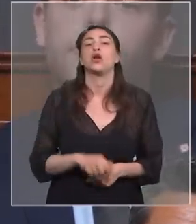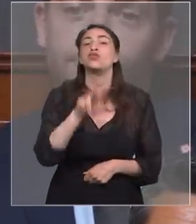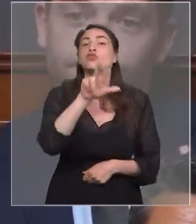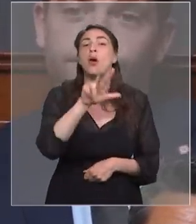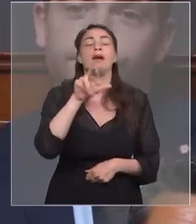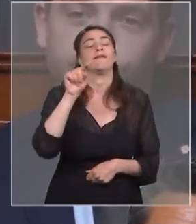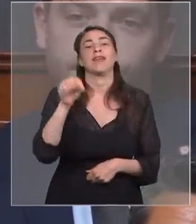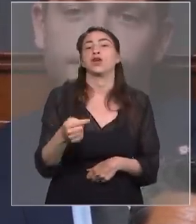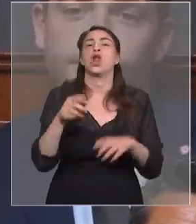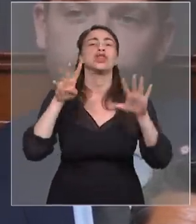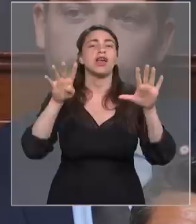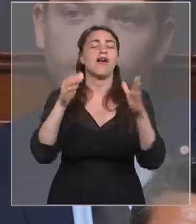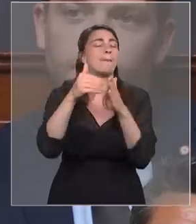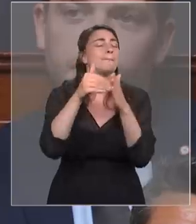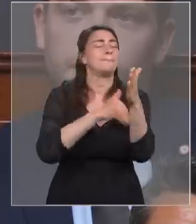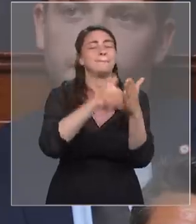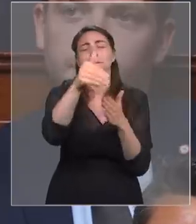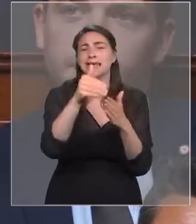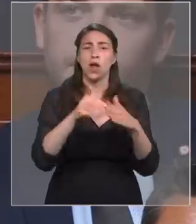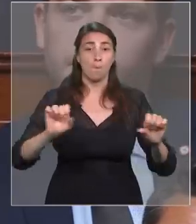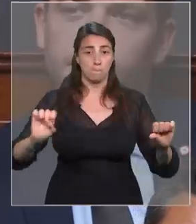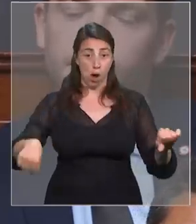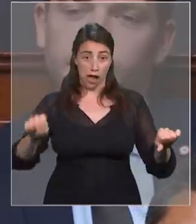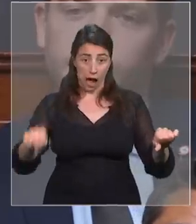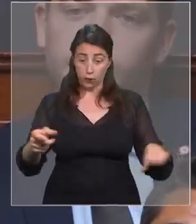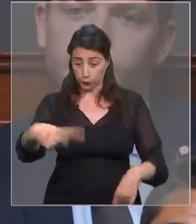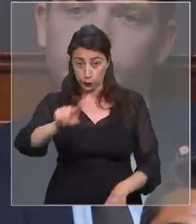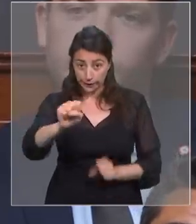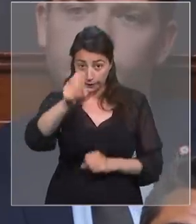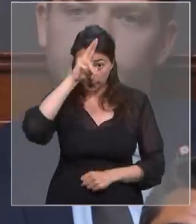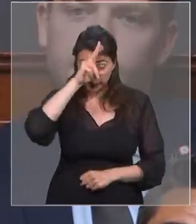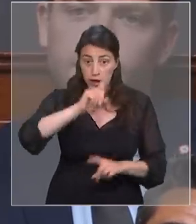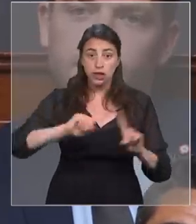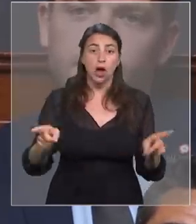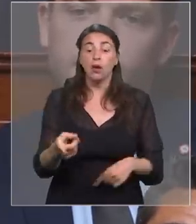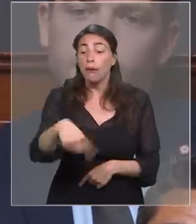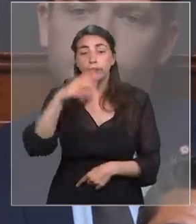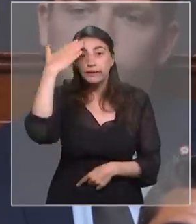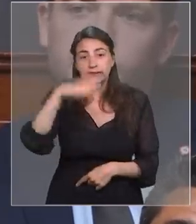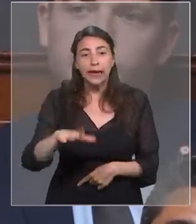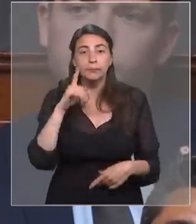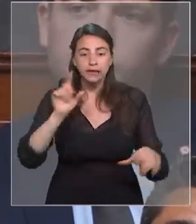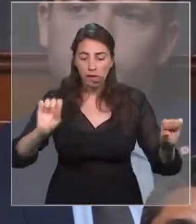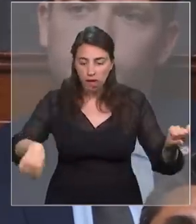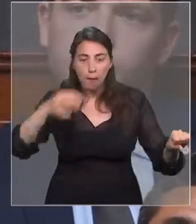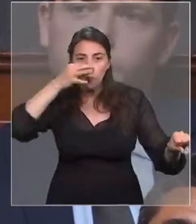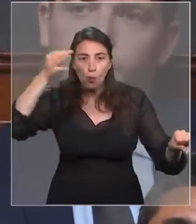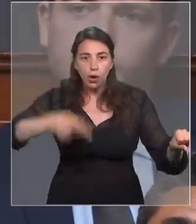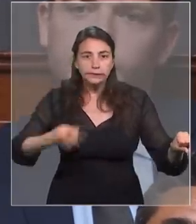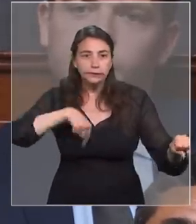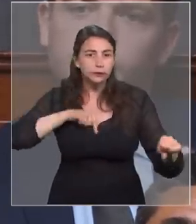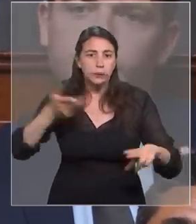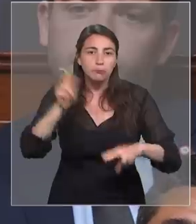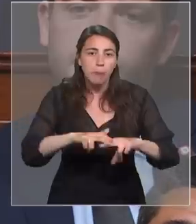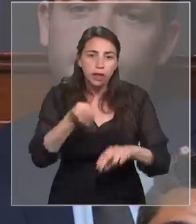idiots. Et c'est Bernard de mon département qui le dit. On sait que si on monte sur une moto pourrie, on le paie cash. Monsieur